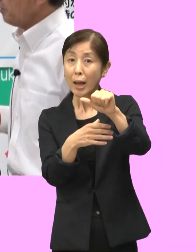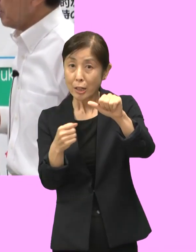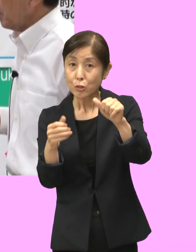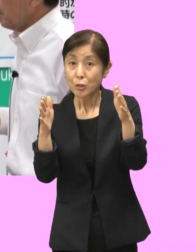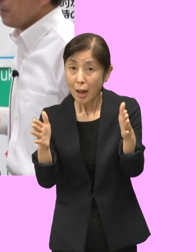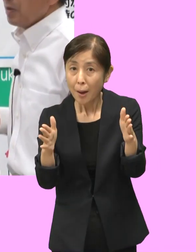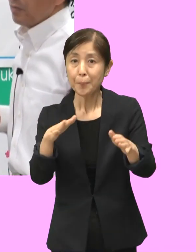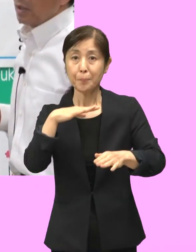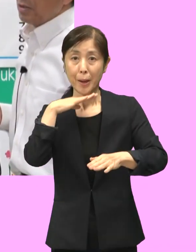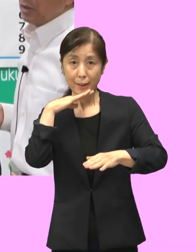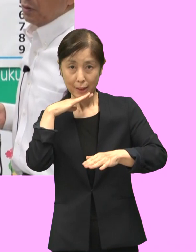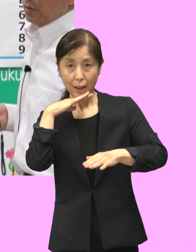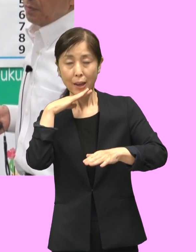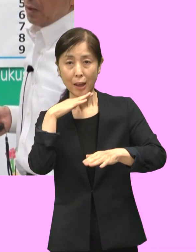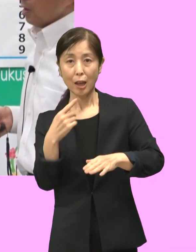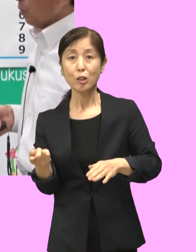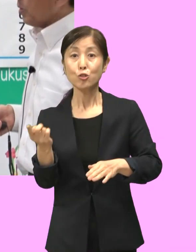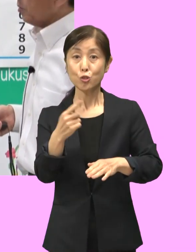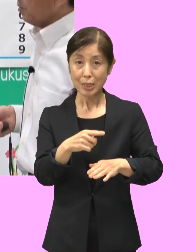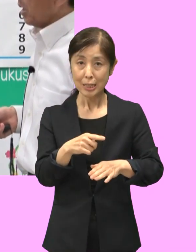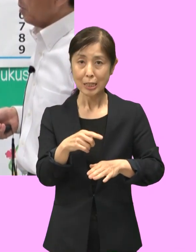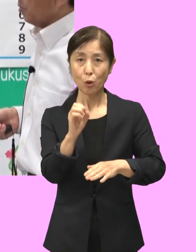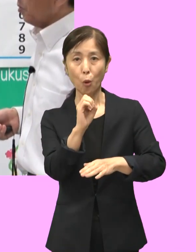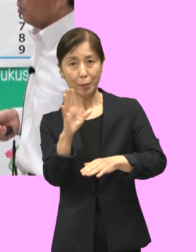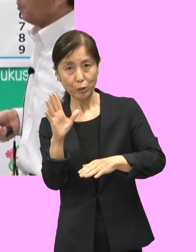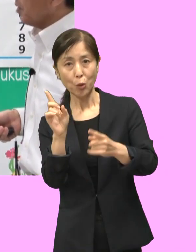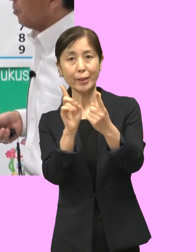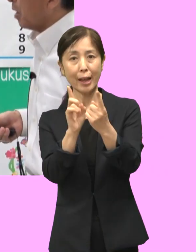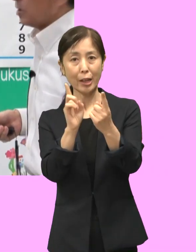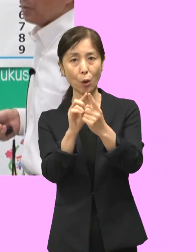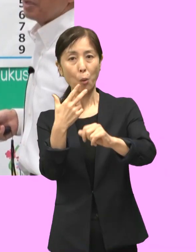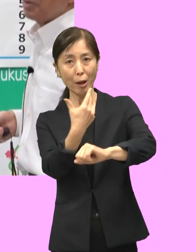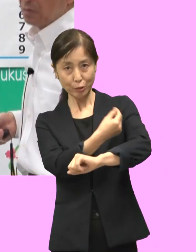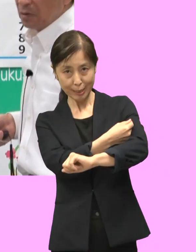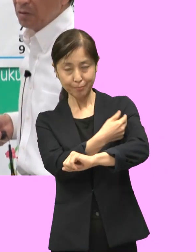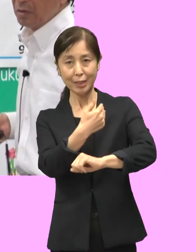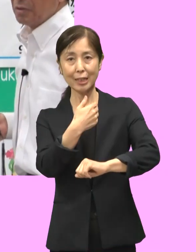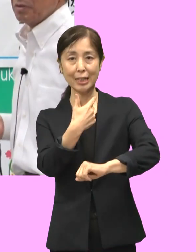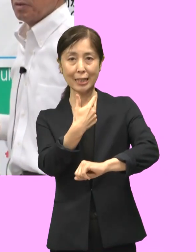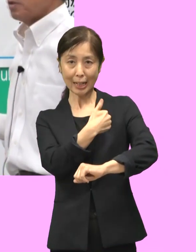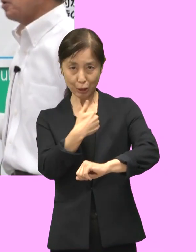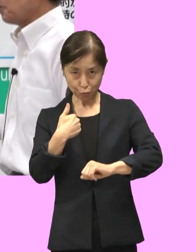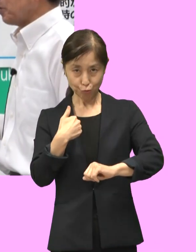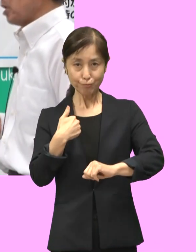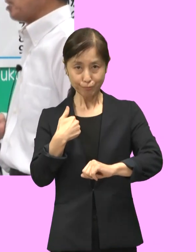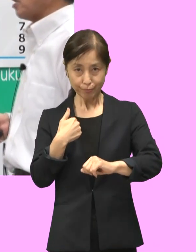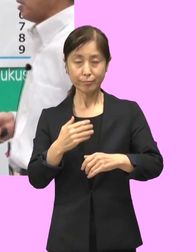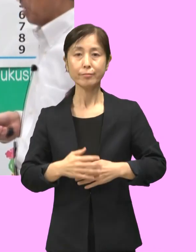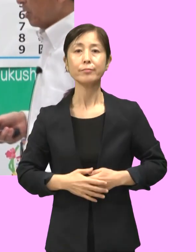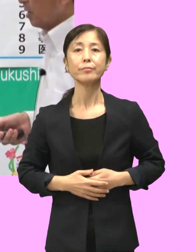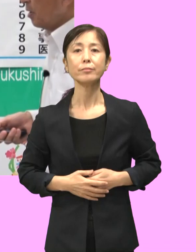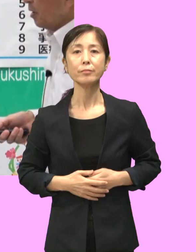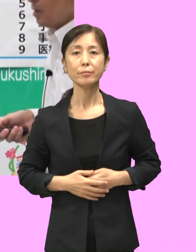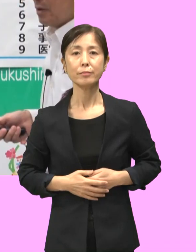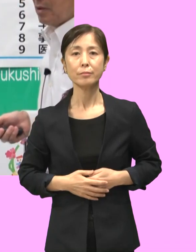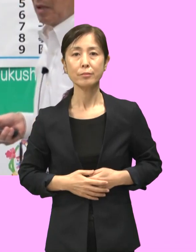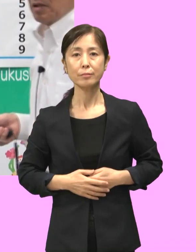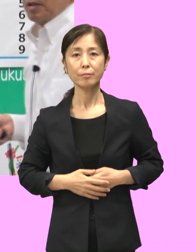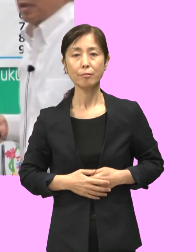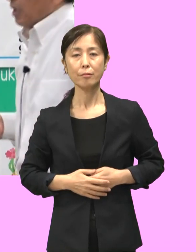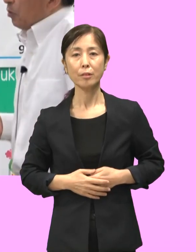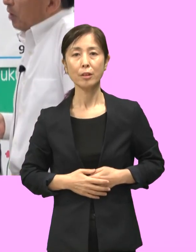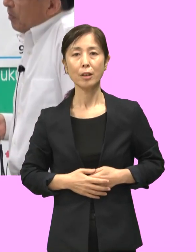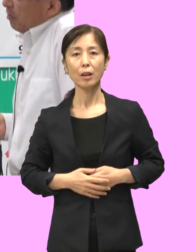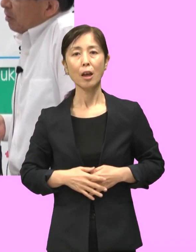間を置いた上で次のオミクロン対応のワクチンを接種すると という想定に立っています。です